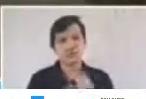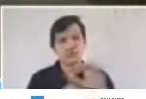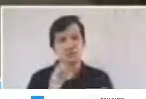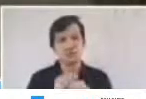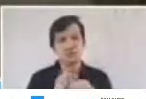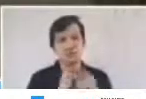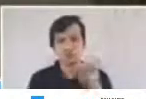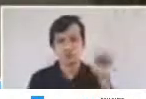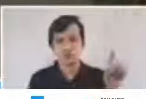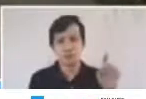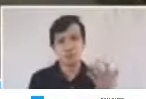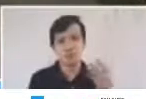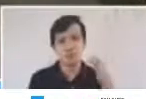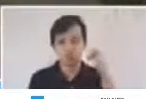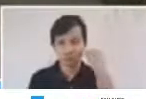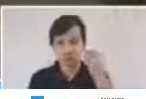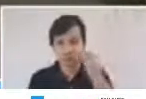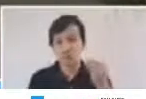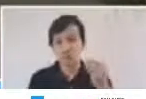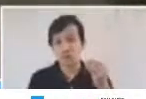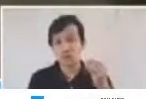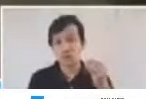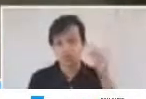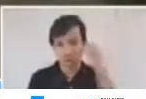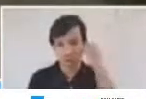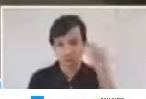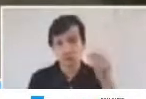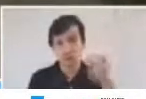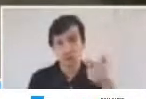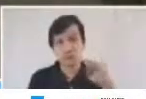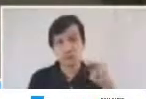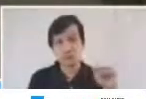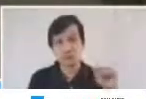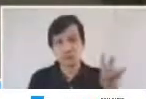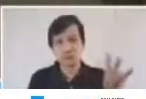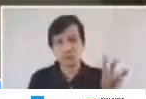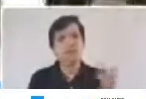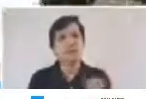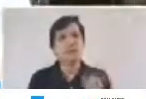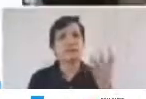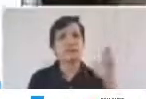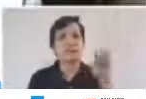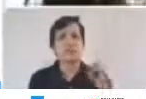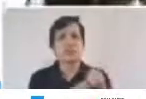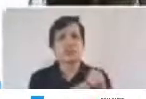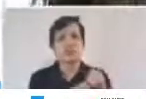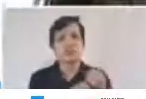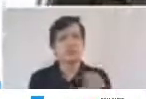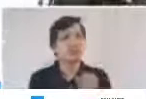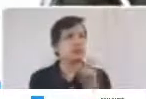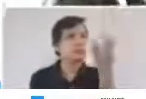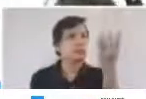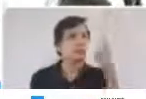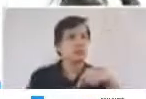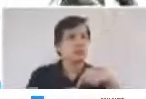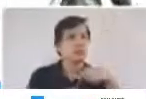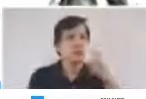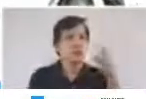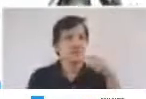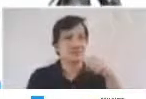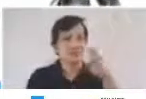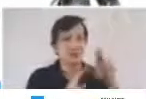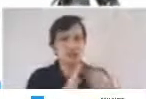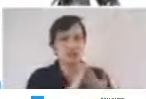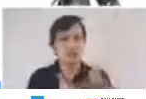po mapupuluyan kaagad sapagkat pay social distancing. So, yun po yung aking kasagutan. 3 hours for domestic and 4 hours